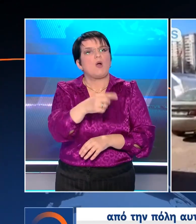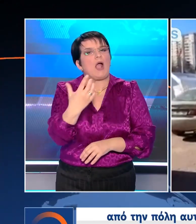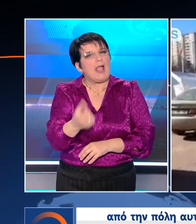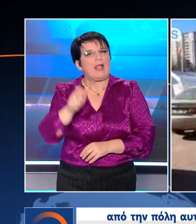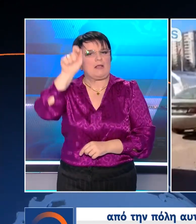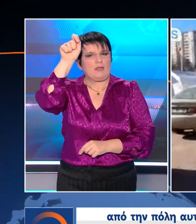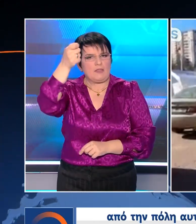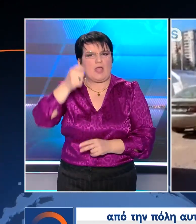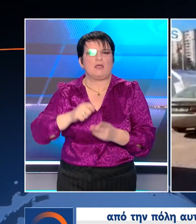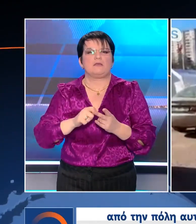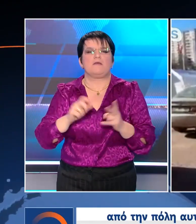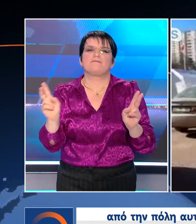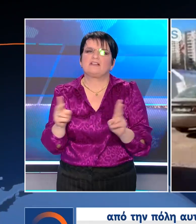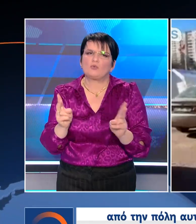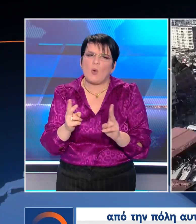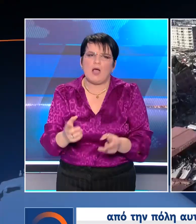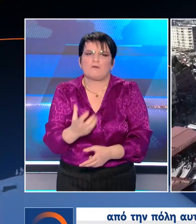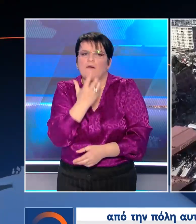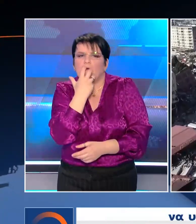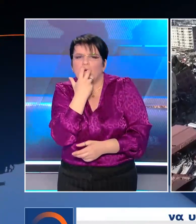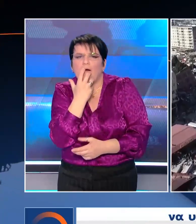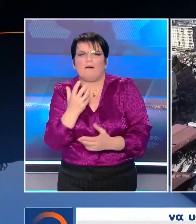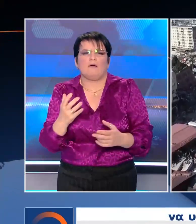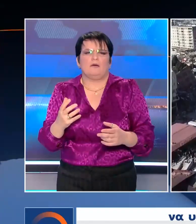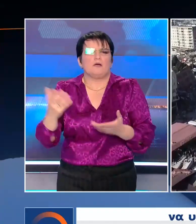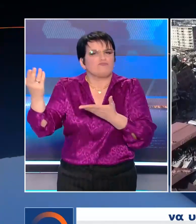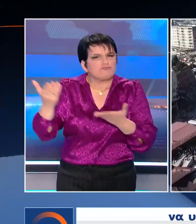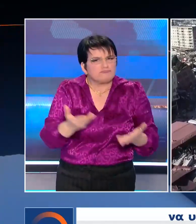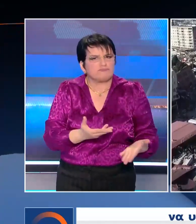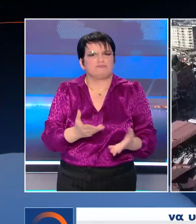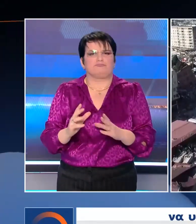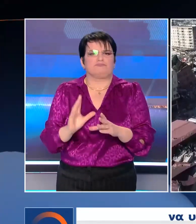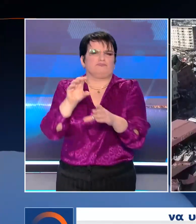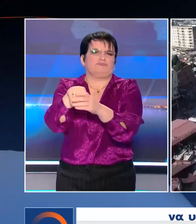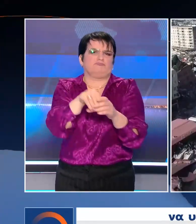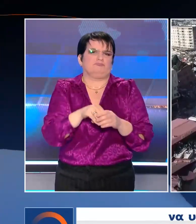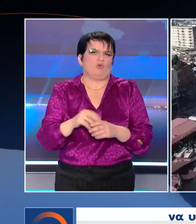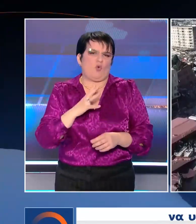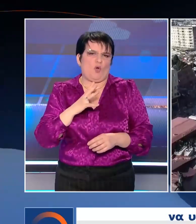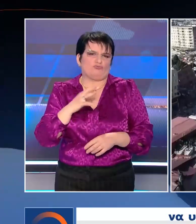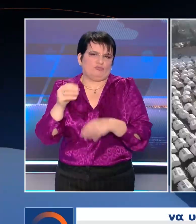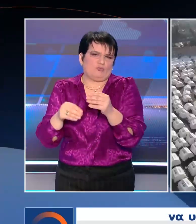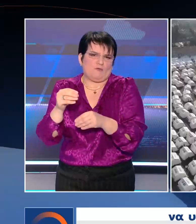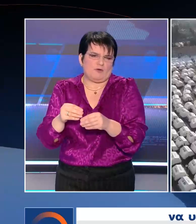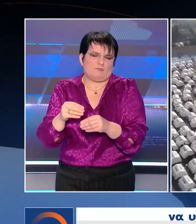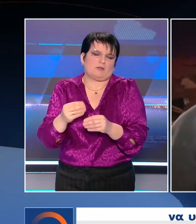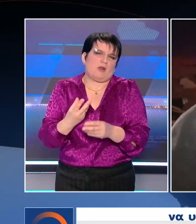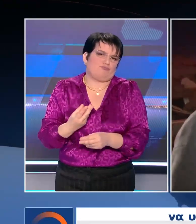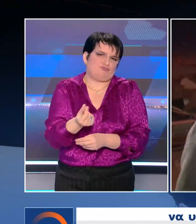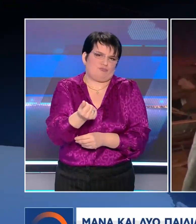τουλάχιστον υπάρχει ηλεκτρικό, υπάρχει φυσικό αέριο, μπορούν να υποδεχτούν σεισμόπληκτους, οι οποίοι βέβαια μετρούν